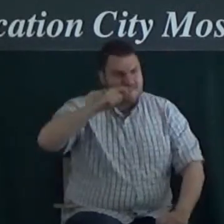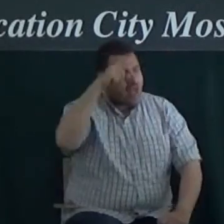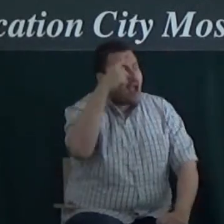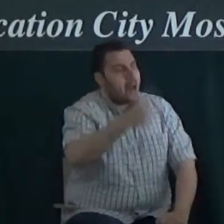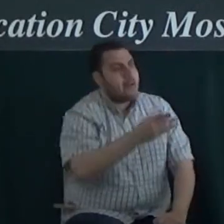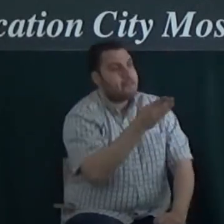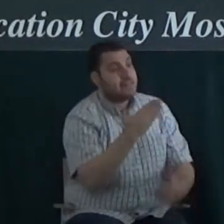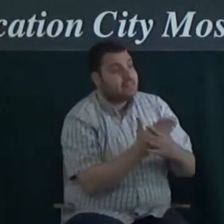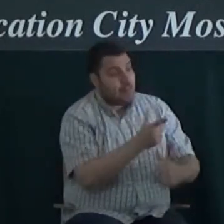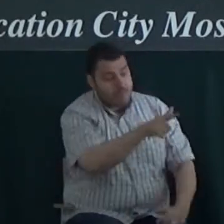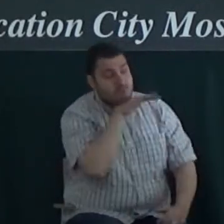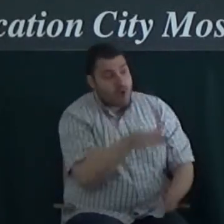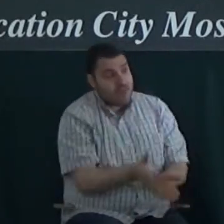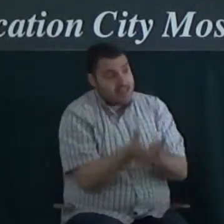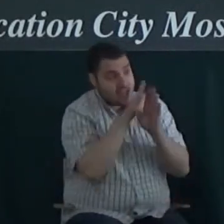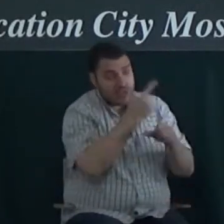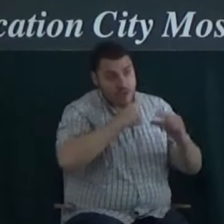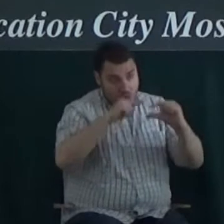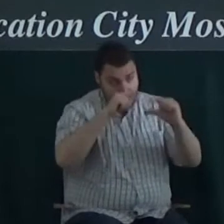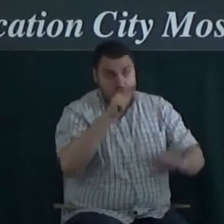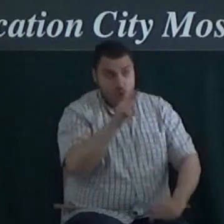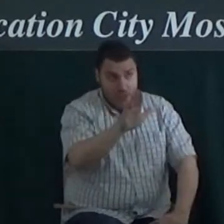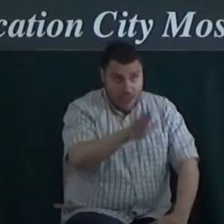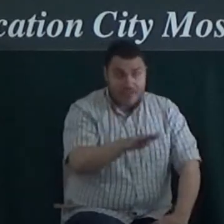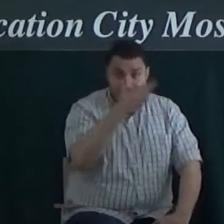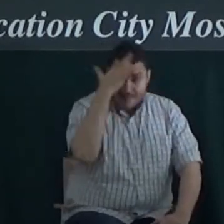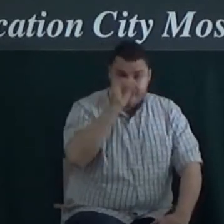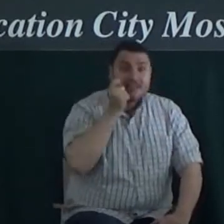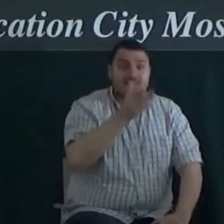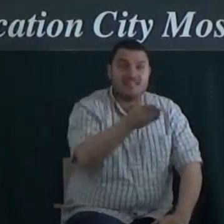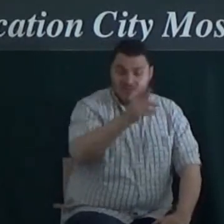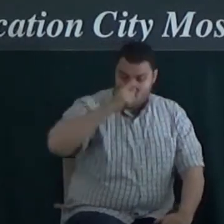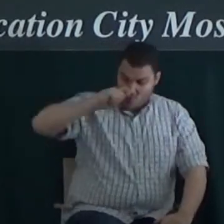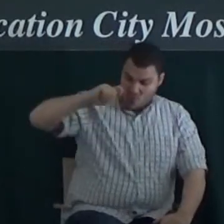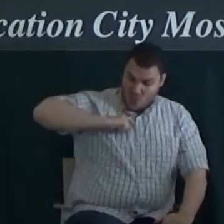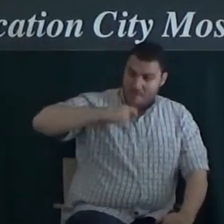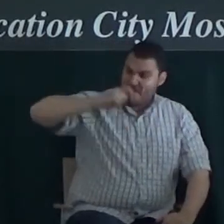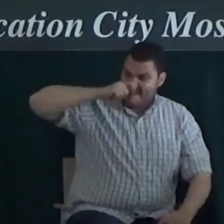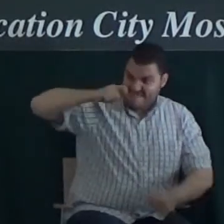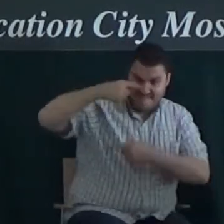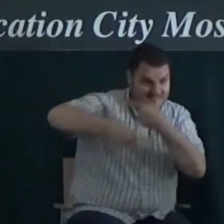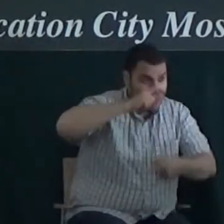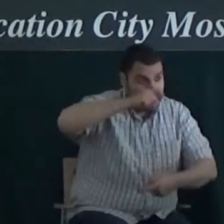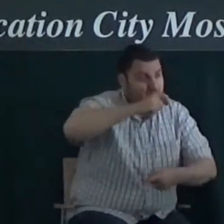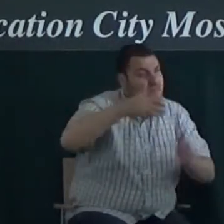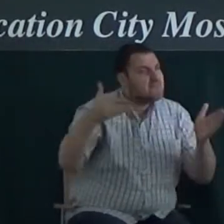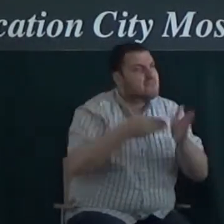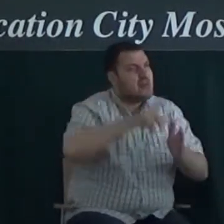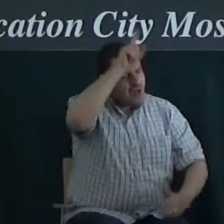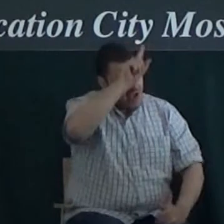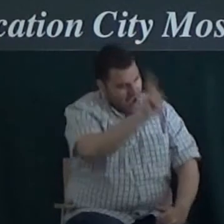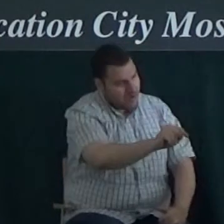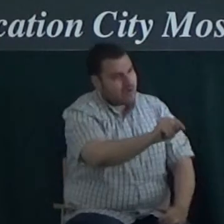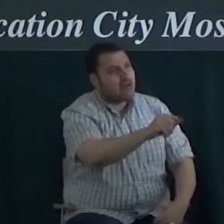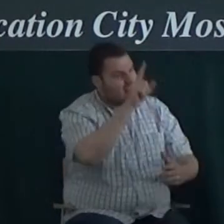صلى الله عليه وسلم أن الظلم يوبق صاحبه في الدنيا قبل الآخرة، فقال عليه الصلاة